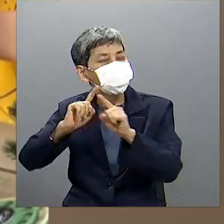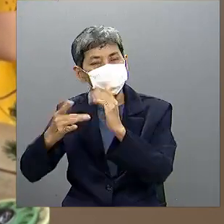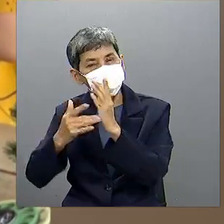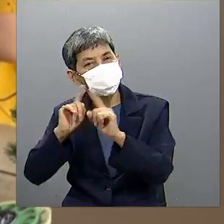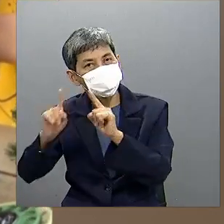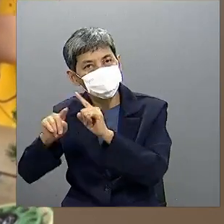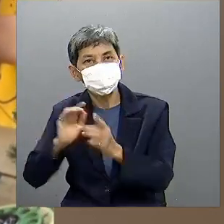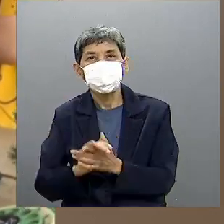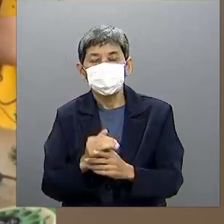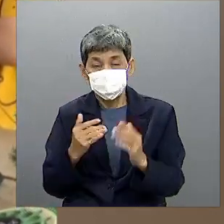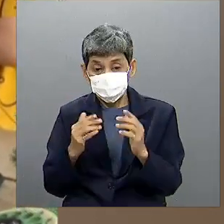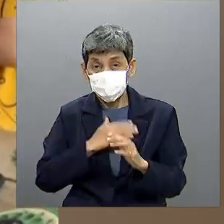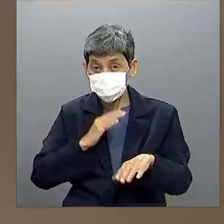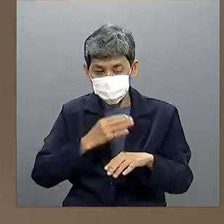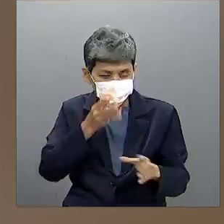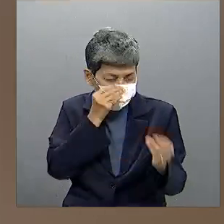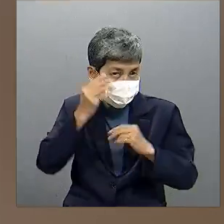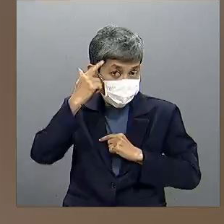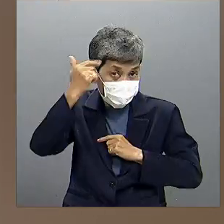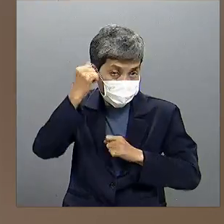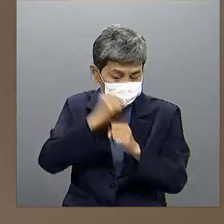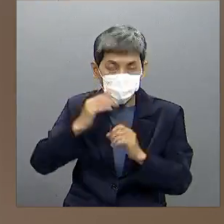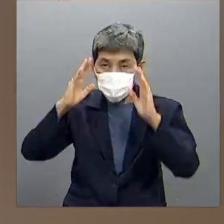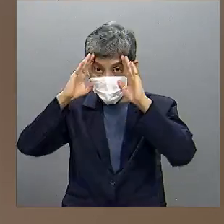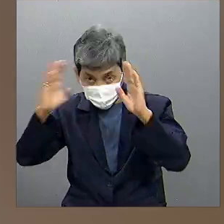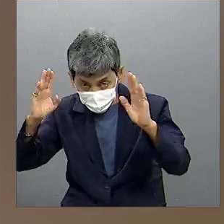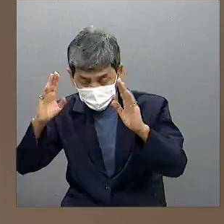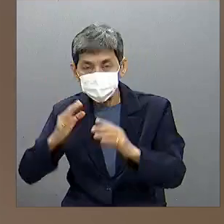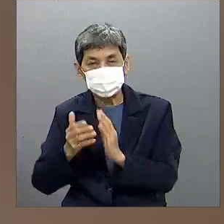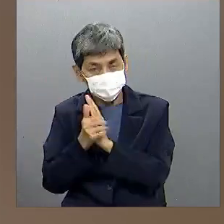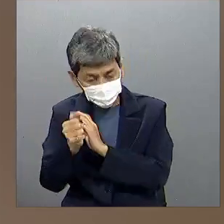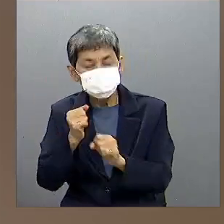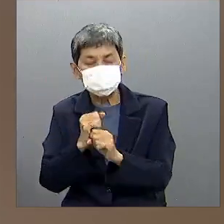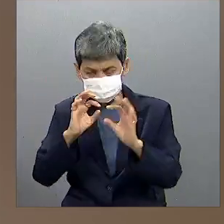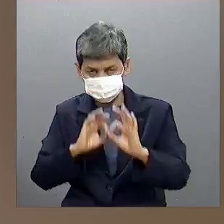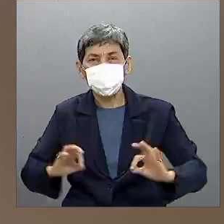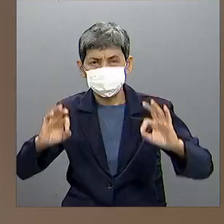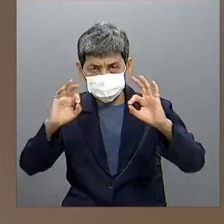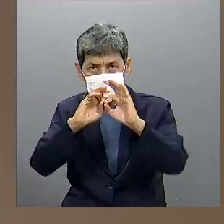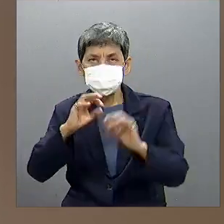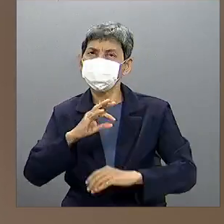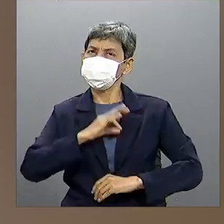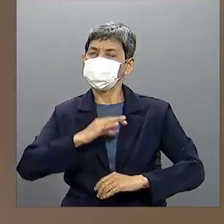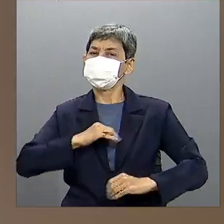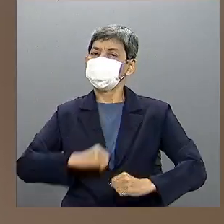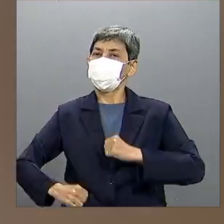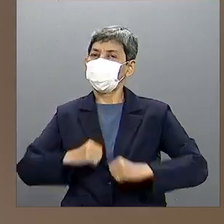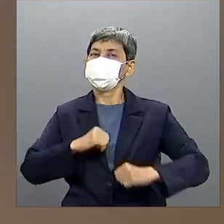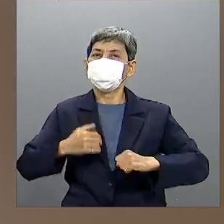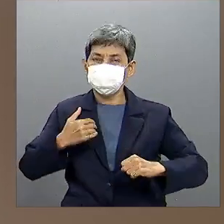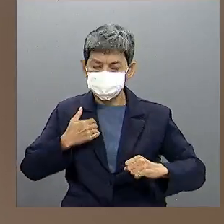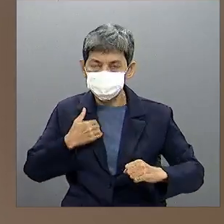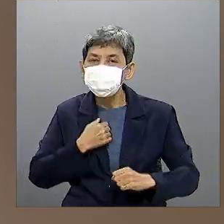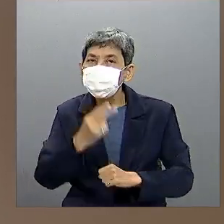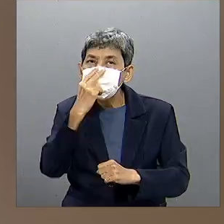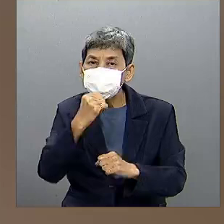แล้วอ่ะเรื่องความรู้ทั่วไปแล้วก็ความรู้เฉพาะทางก็สำคัญค่ะรวมถึงทัศนคติของเยาวชนที่มีต่อการใช้ชีวิตของเข